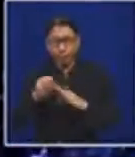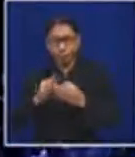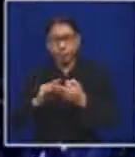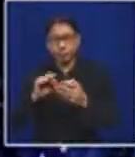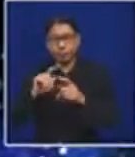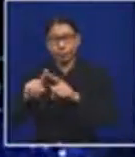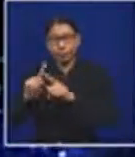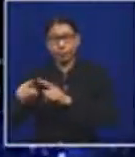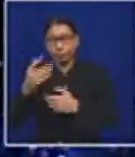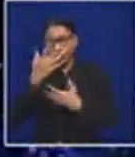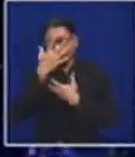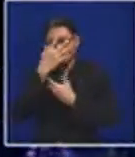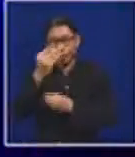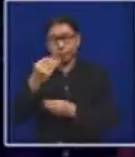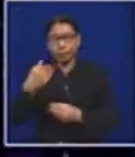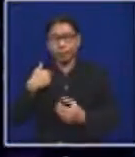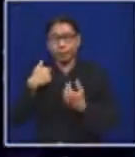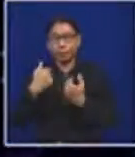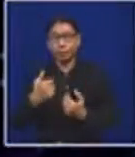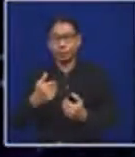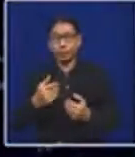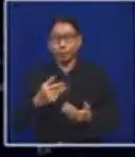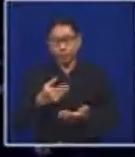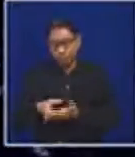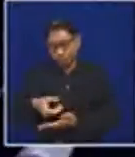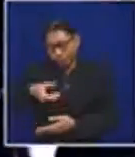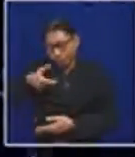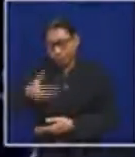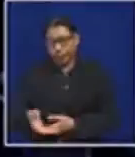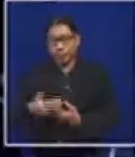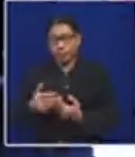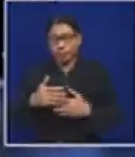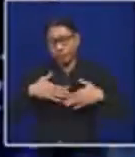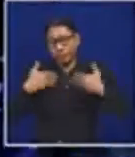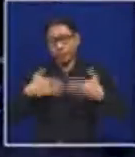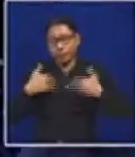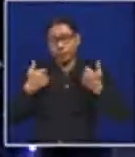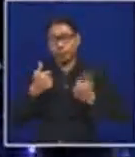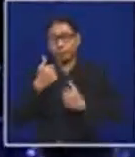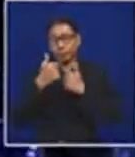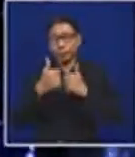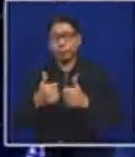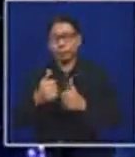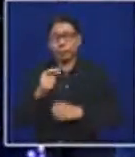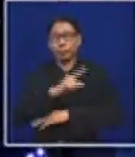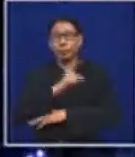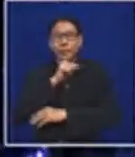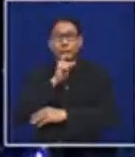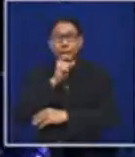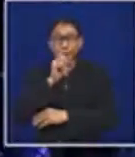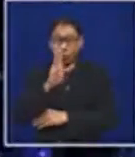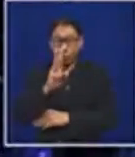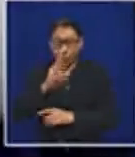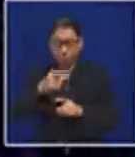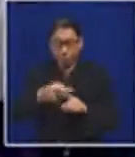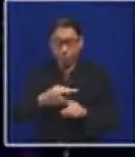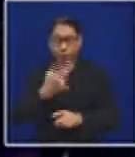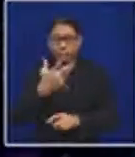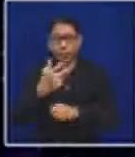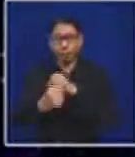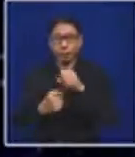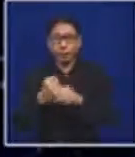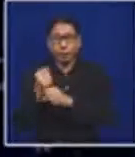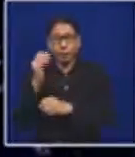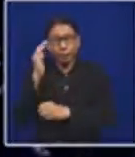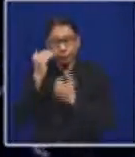The X Venture ทั้งหลายที่ไม่อยากพลาดก็เตรียมเงินในกระเป๋าและไปสนุกไปมันกันได้นะคะในวันอาทิตย์ที่6มีนาคมต้นเดือนหน้านี้เ